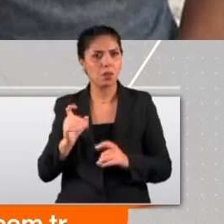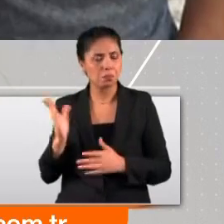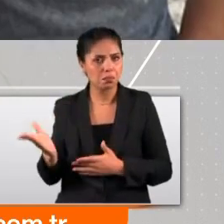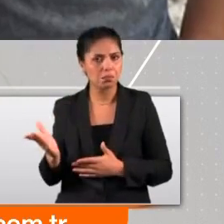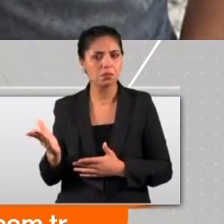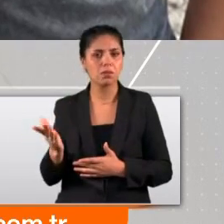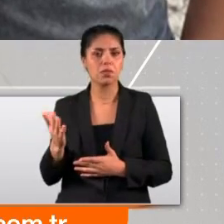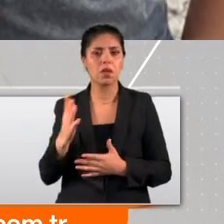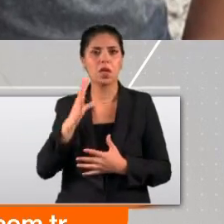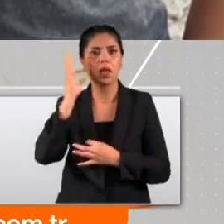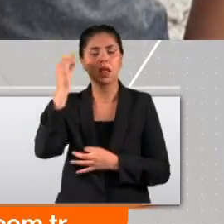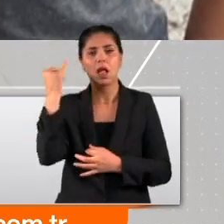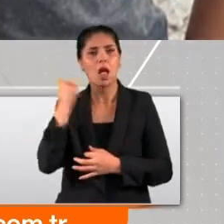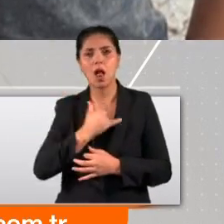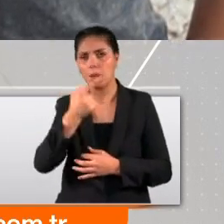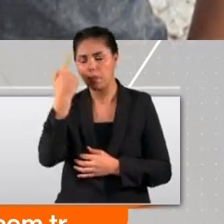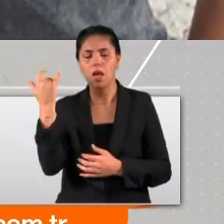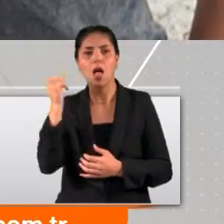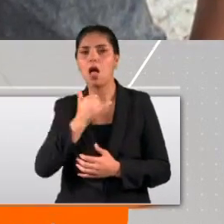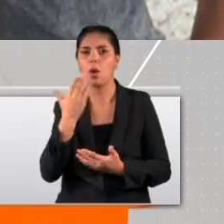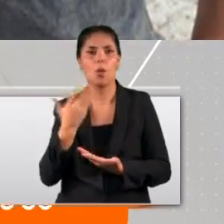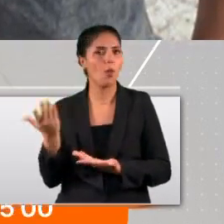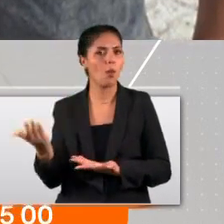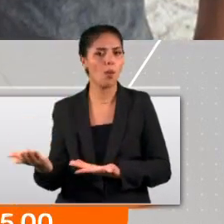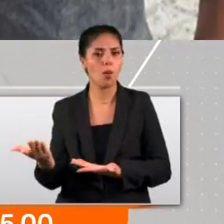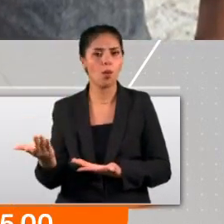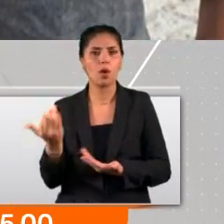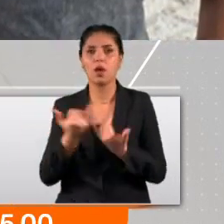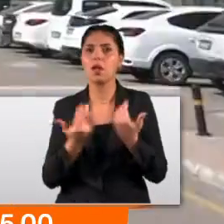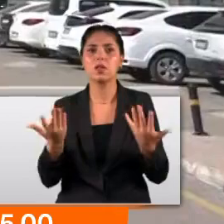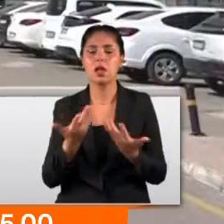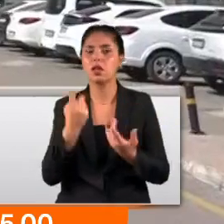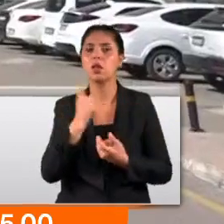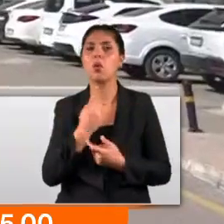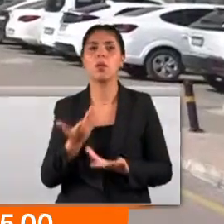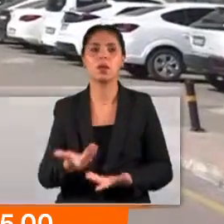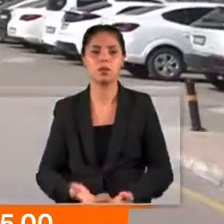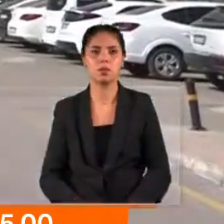ya insan arayıp sorabilirdi, arayıp sormadı bile nasıl kardeşimiz diye.